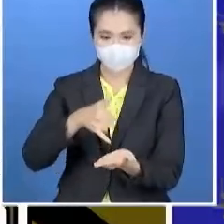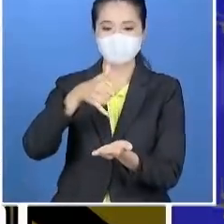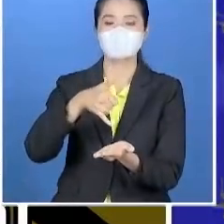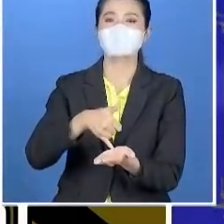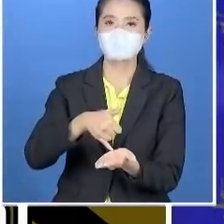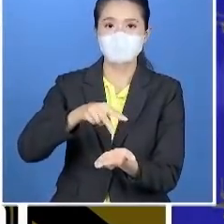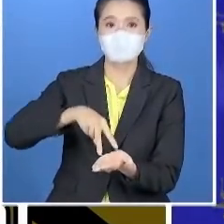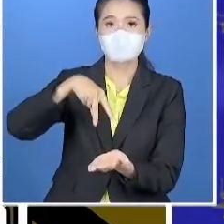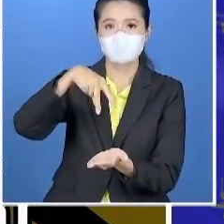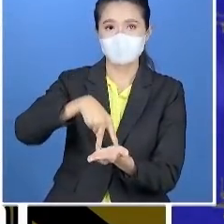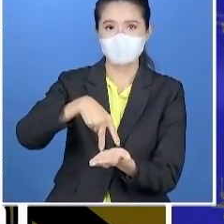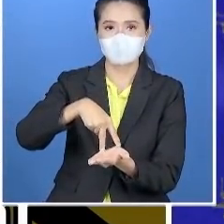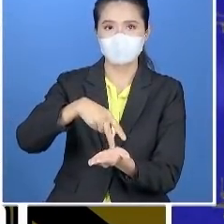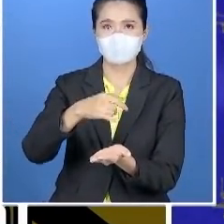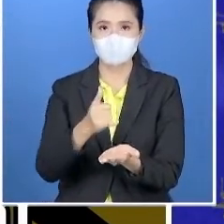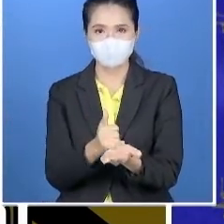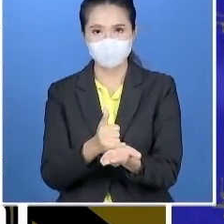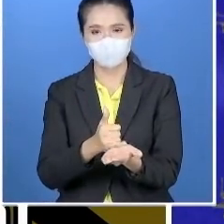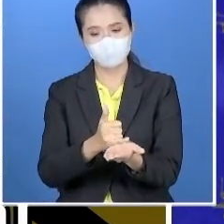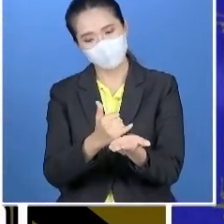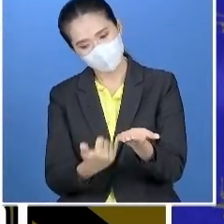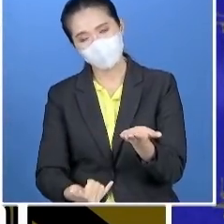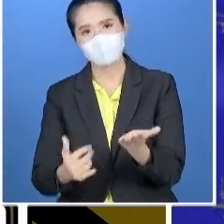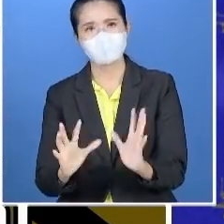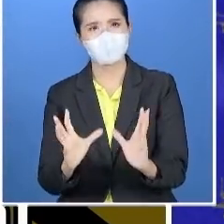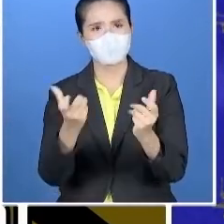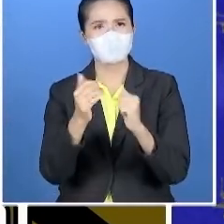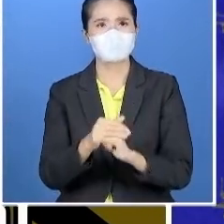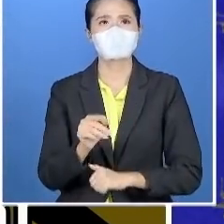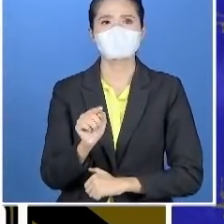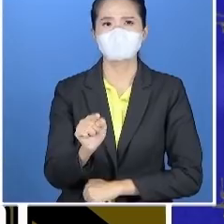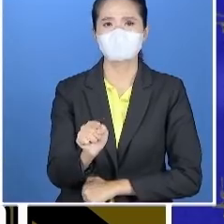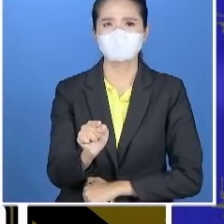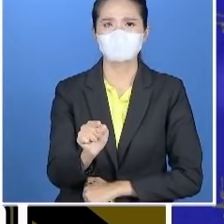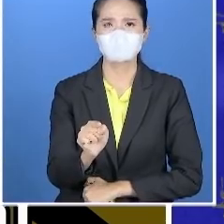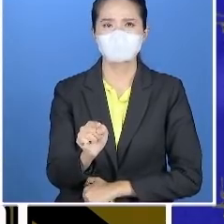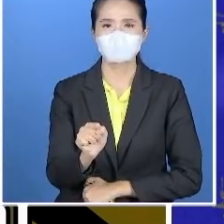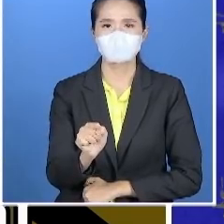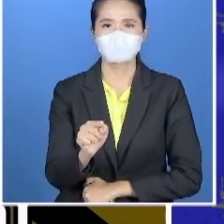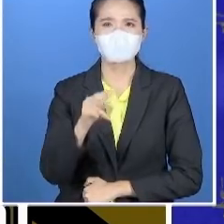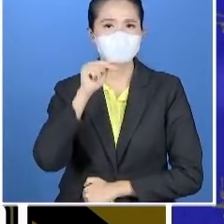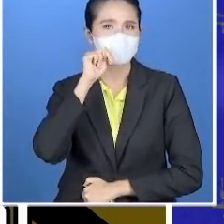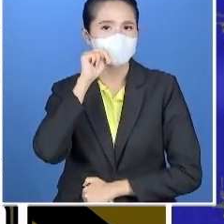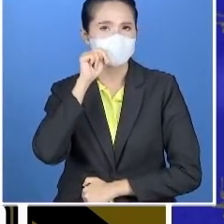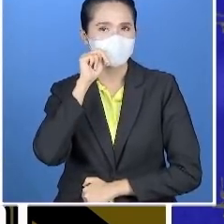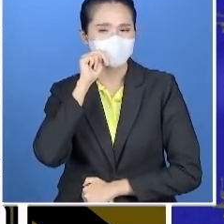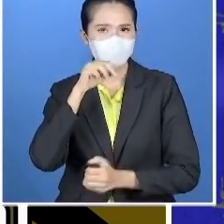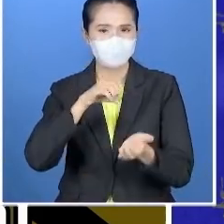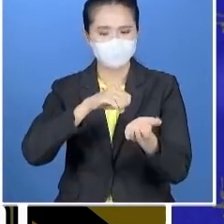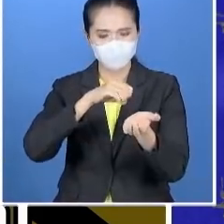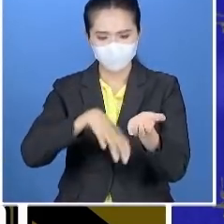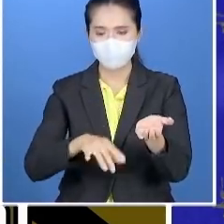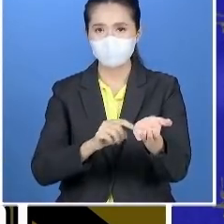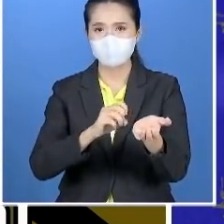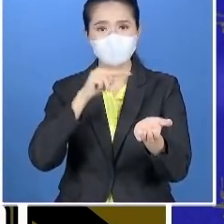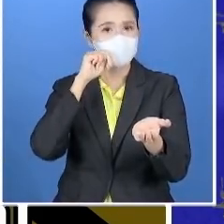แล้วสักพักหนึ่งคนก็พลุบหายไปเขาสงสัยว่าตรงนั้นเนี่ยช่วงน้ำเนี่ยมันเกิดคลื่นกระจายตัวมันเป็นไ